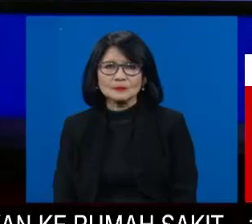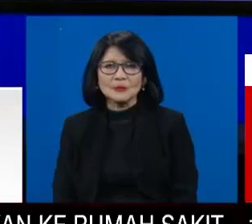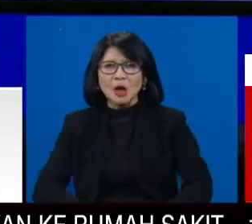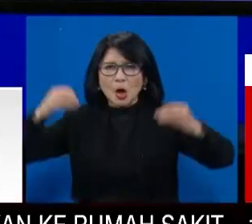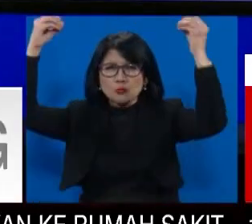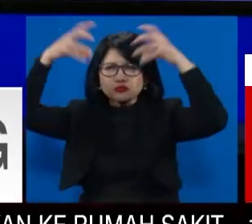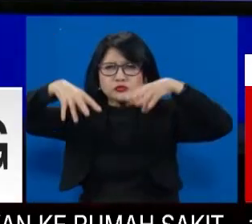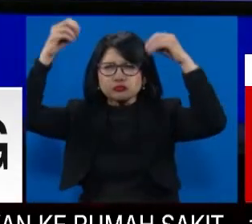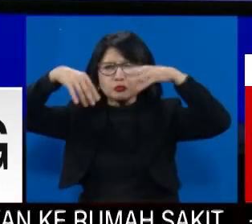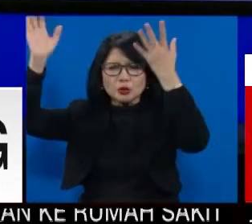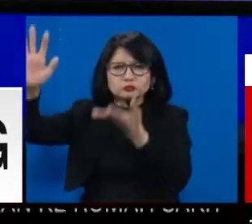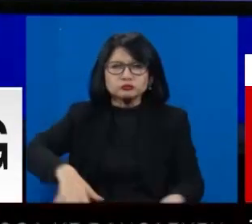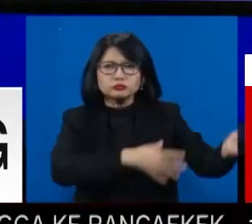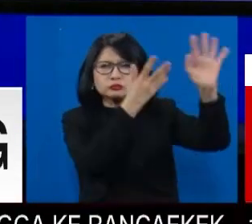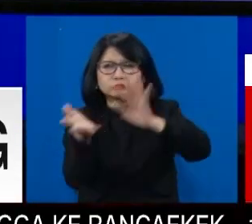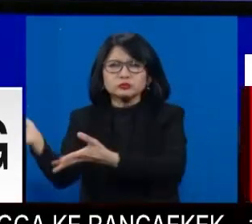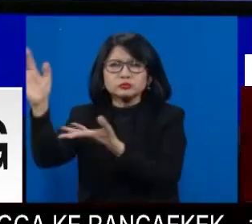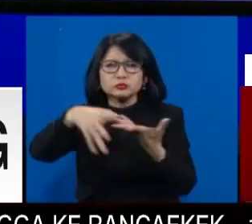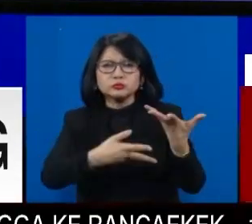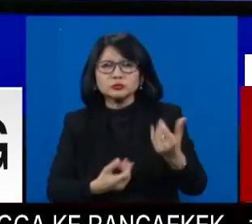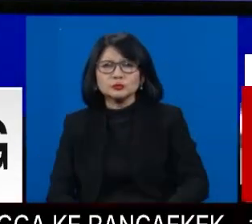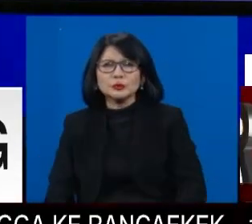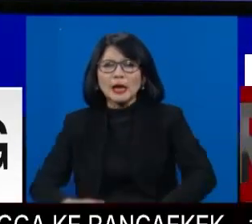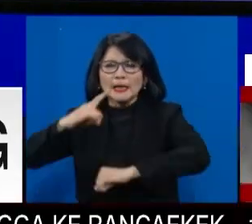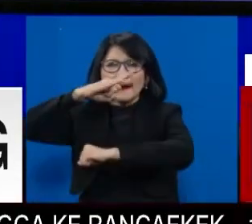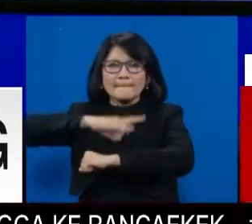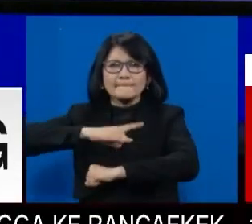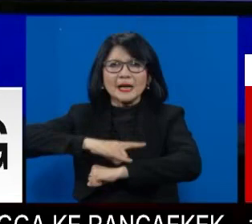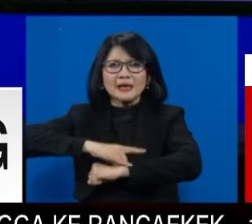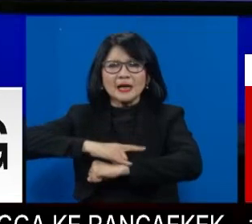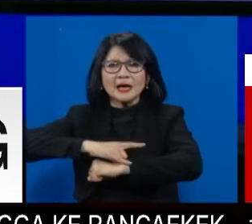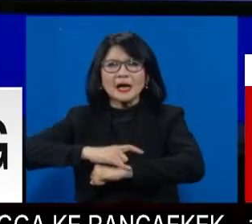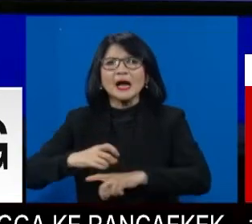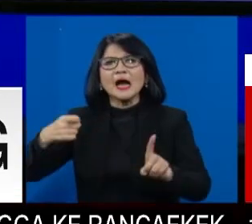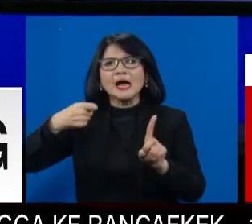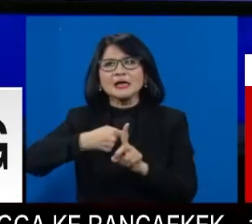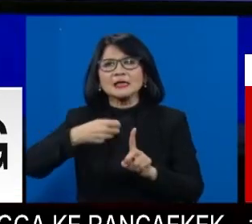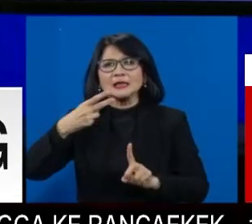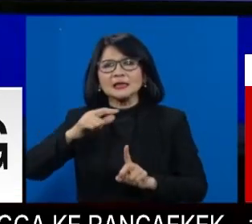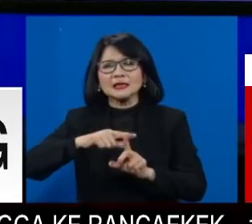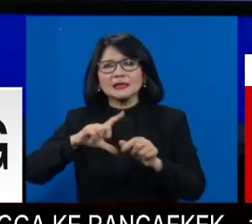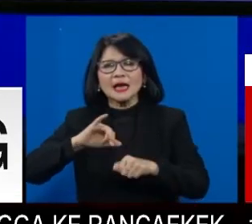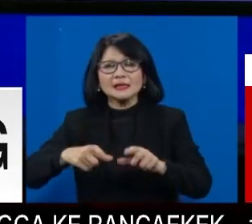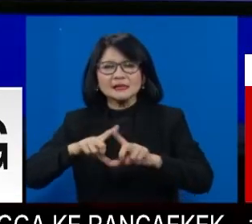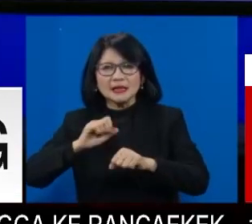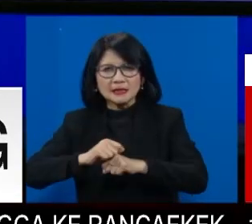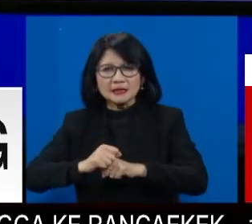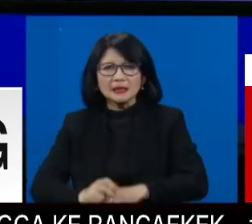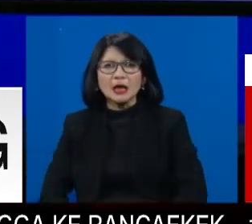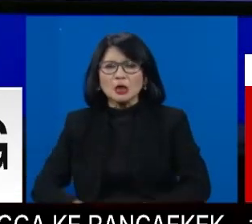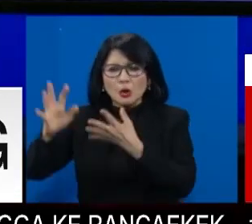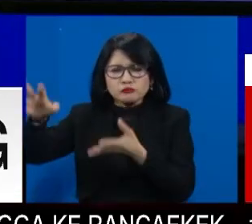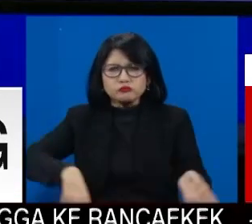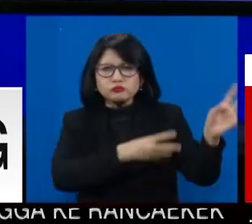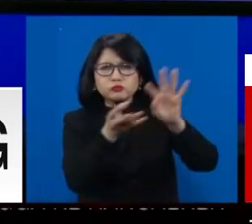Hujan beserta tiupan angin kencang merusak sejumlah fasilitas yang ada di Bandara Internasional Kertajati. Sementara itu pusaran angin puting beliung terekam